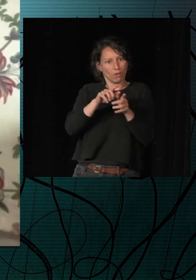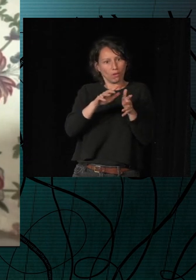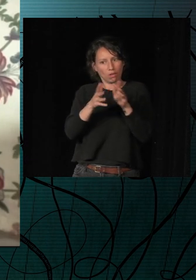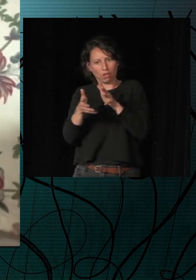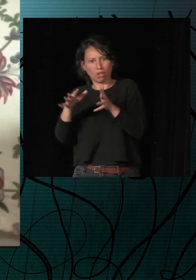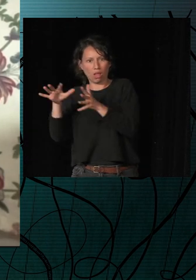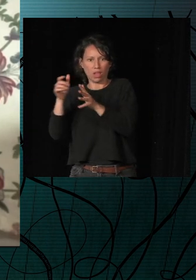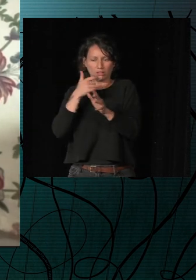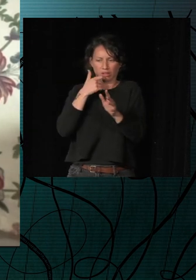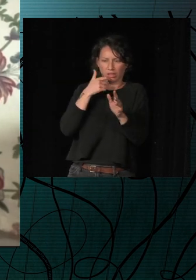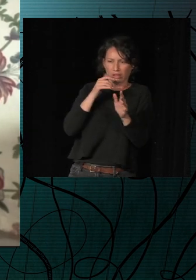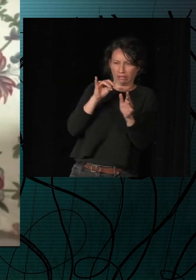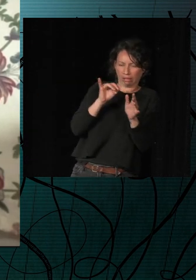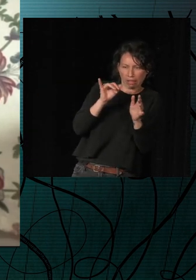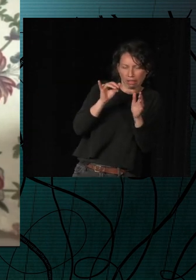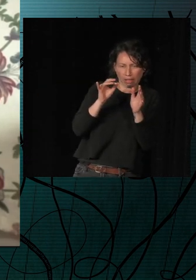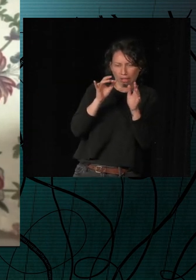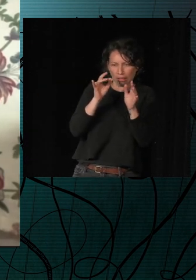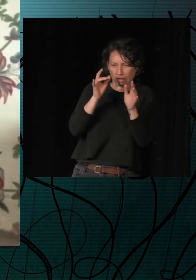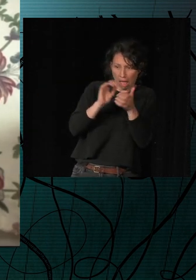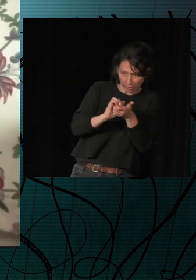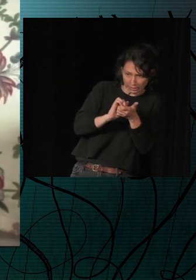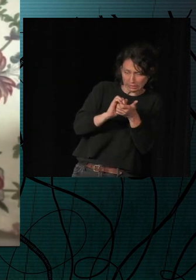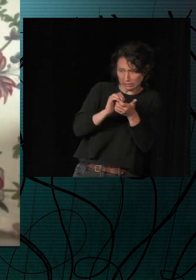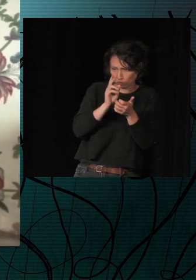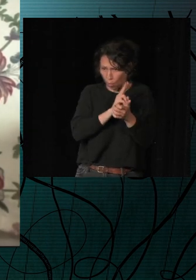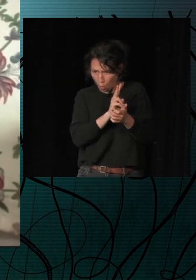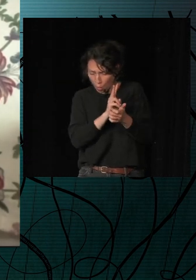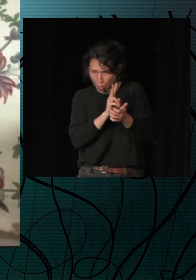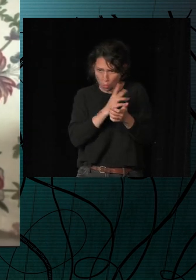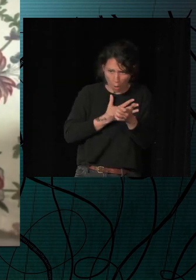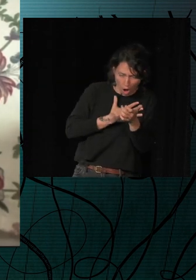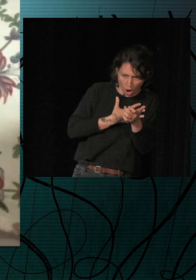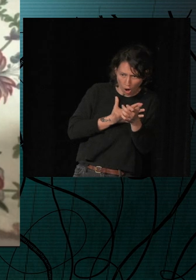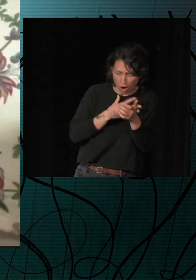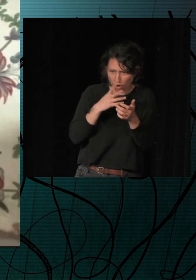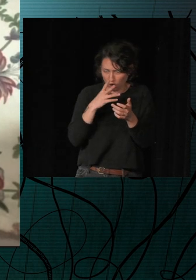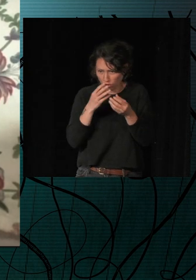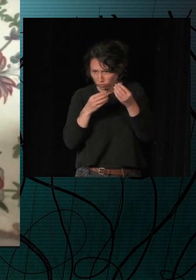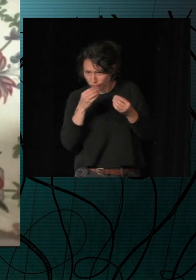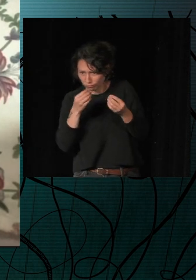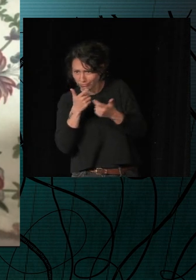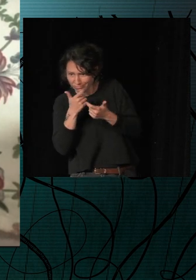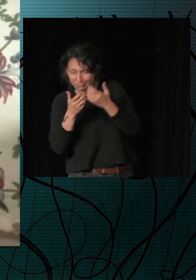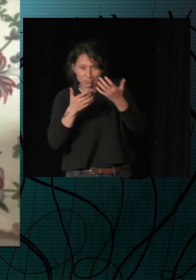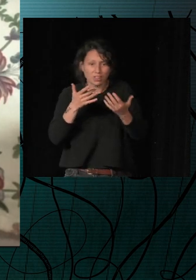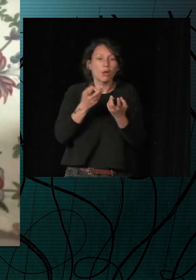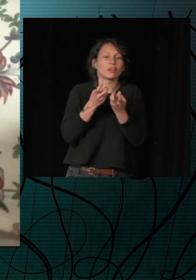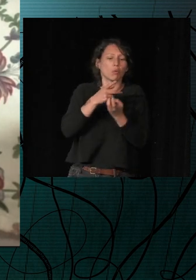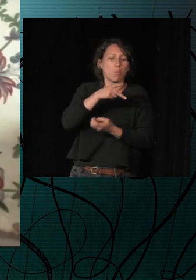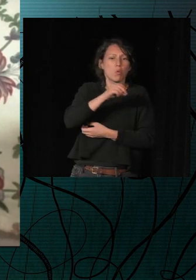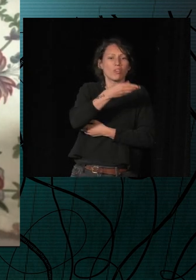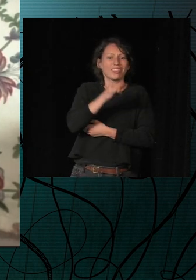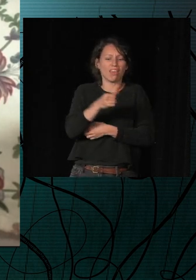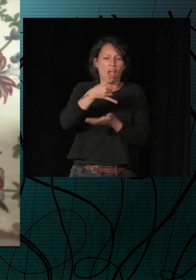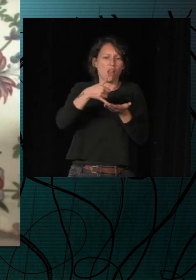des amis mais en fait il se passe des trucs atroces et et l'expérience globale de jeu est quand même très déroutante Pony Island c'est rigolo mais en fait c'est